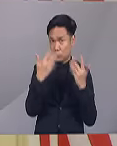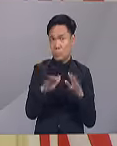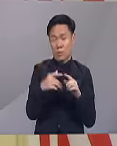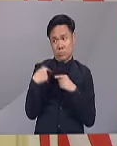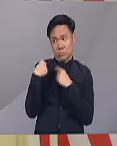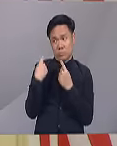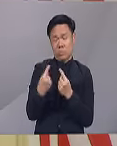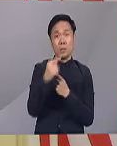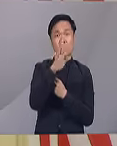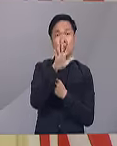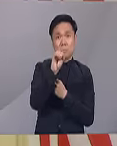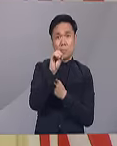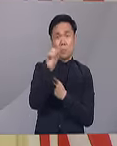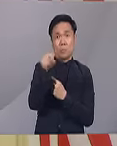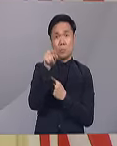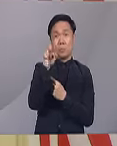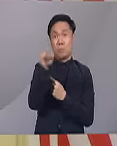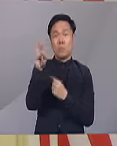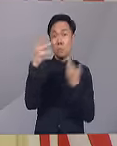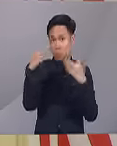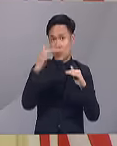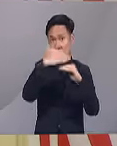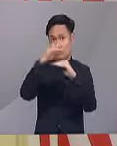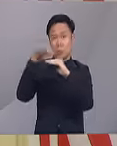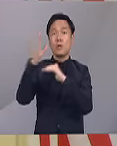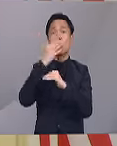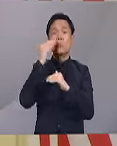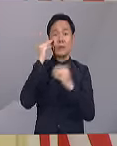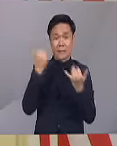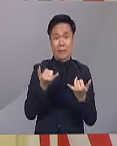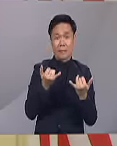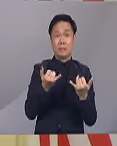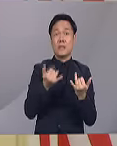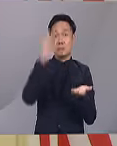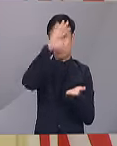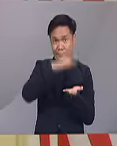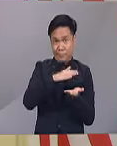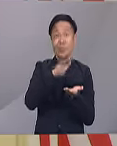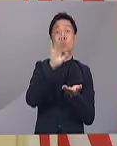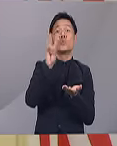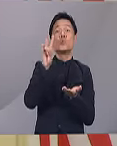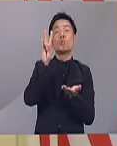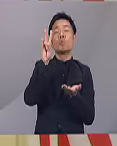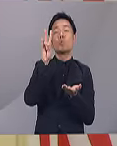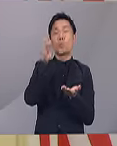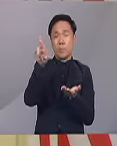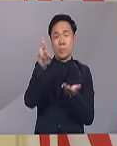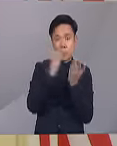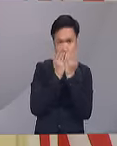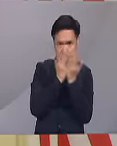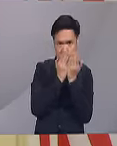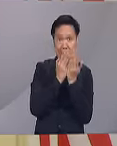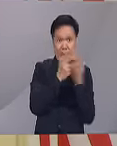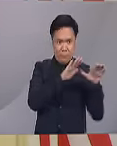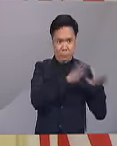daripada 50,000 dah pun dihantar. Balance mungkin lebih kurang 7,000 saja. Jadi tetapi kerana ada sebab-sebab